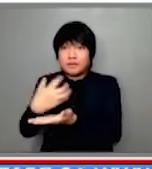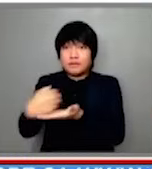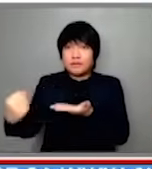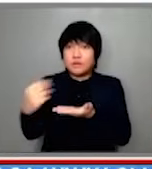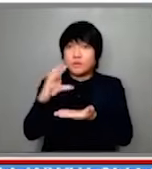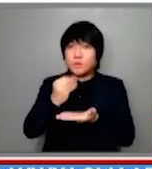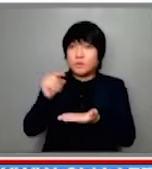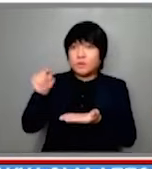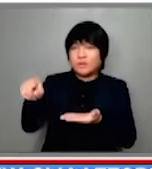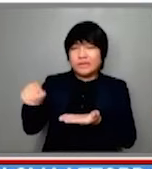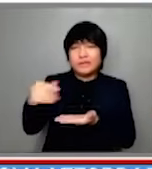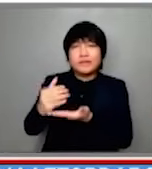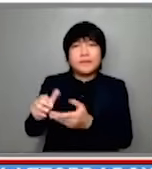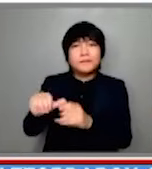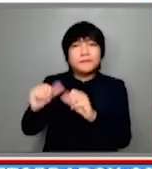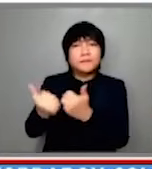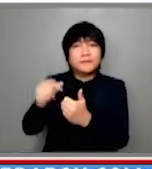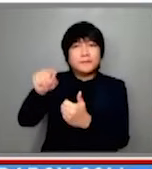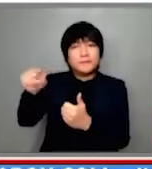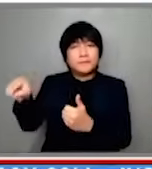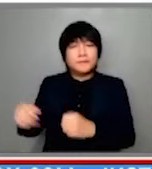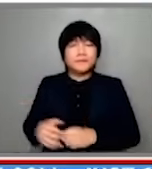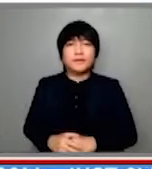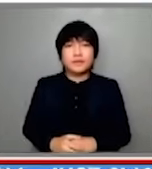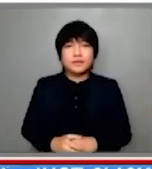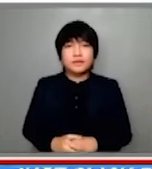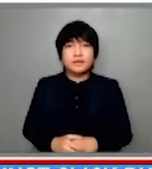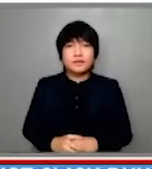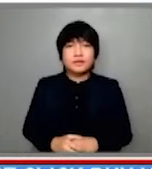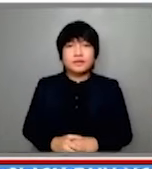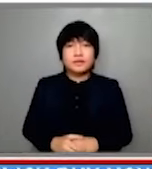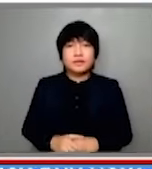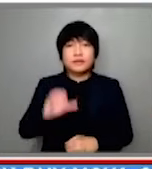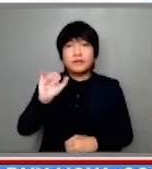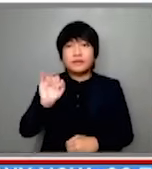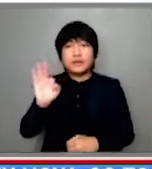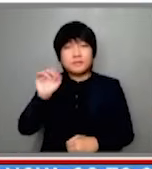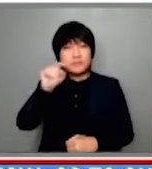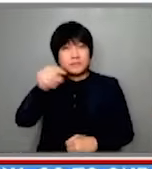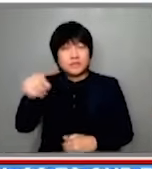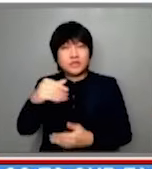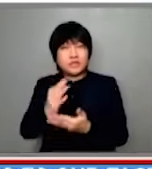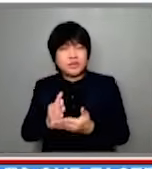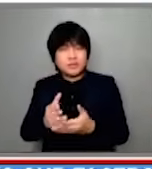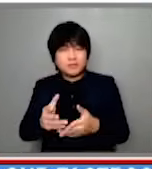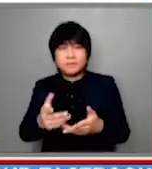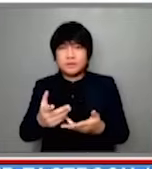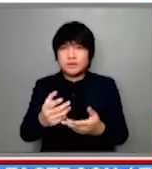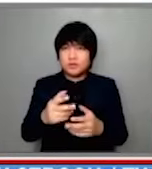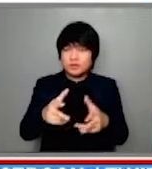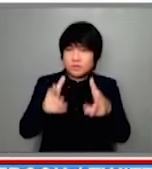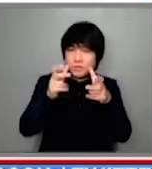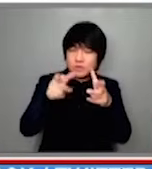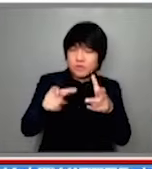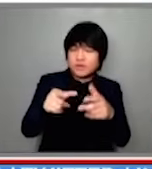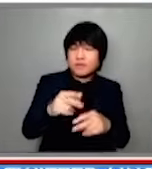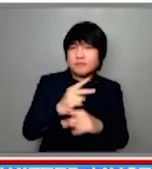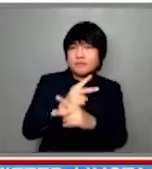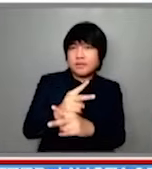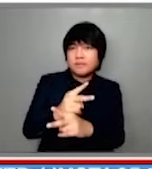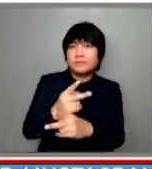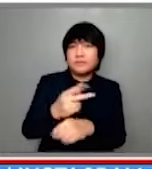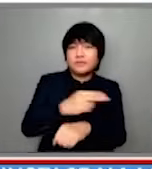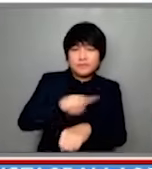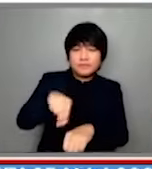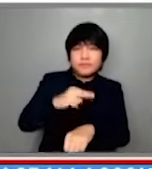agencies. Ang mga tinapyas na CIF, idinagdag sa pondo ng mga tumututok sa seguridad ng bansa gaya ng Department of National Defense, Armed